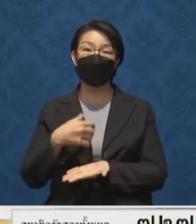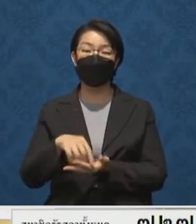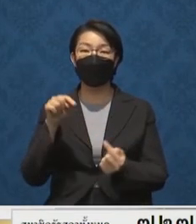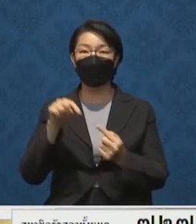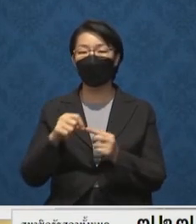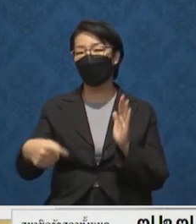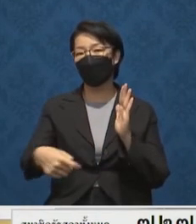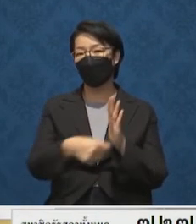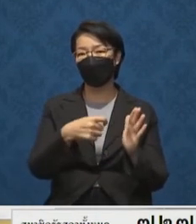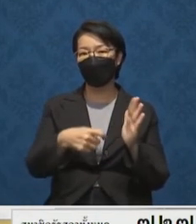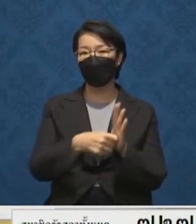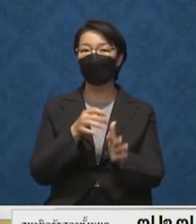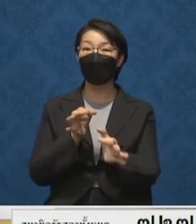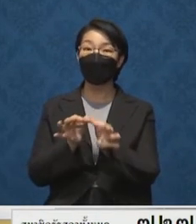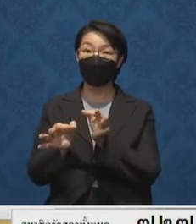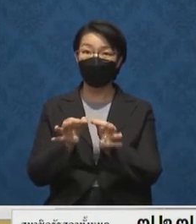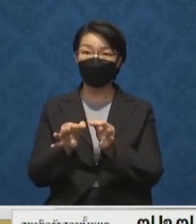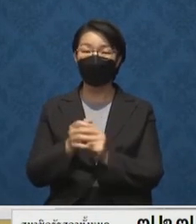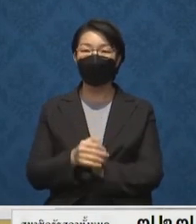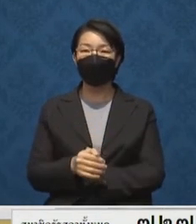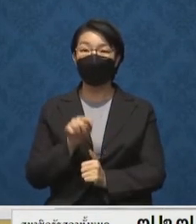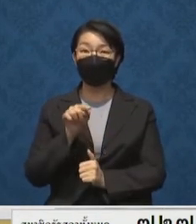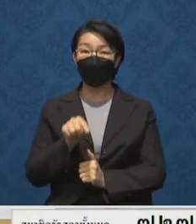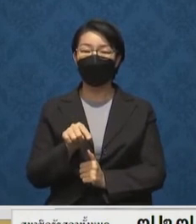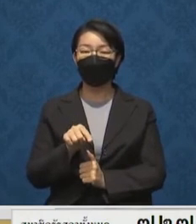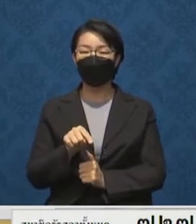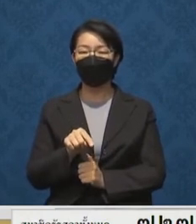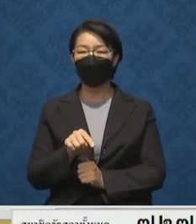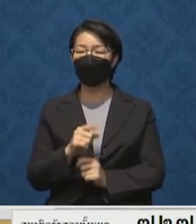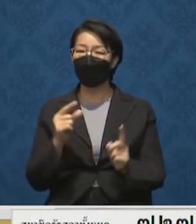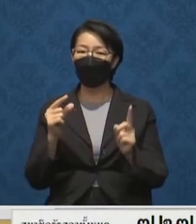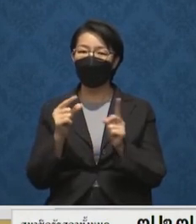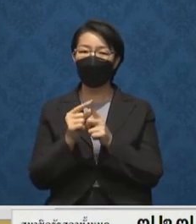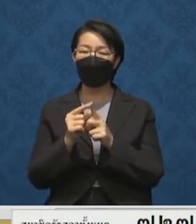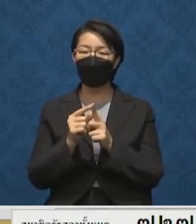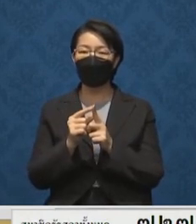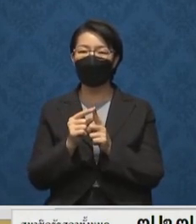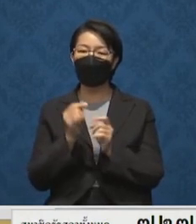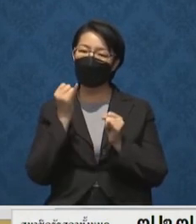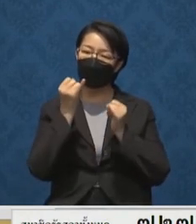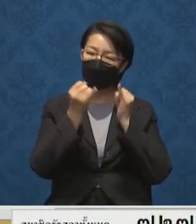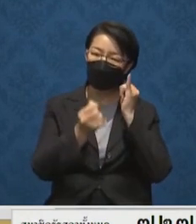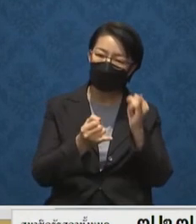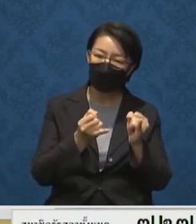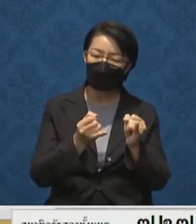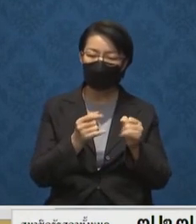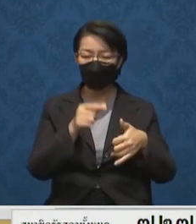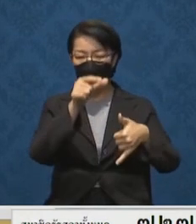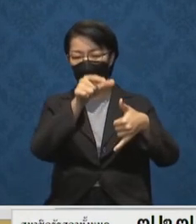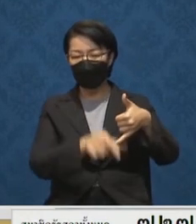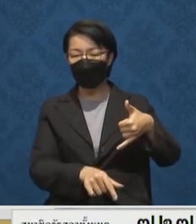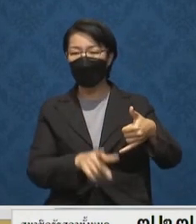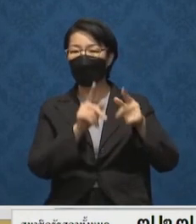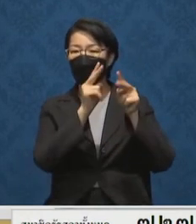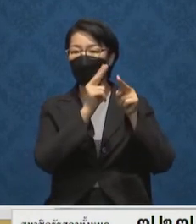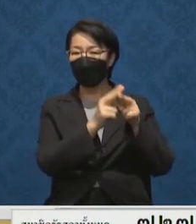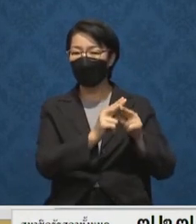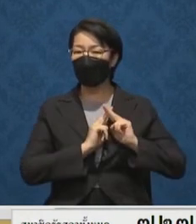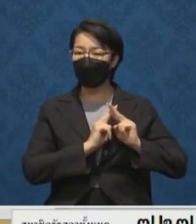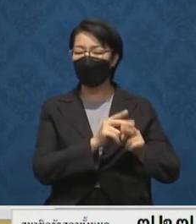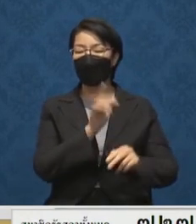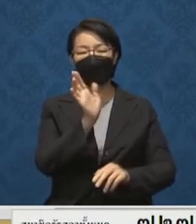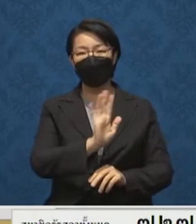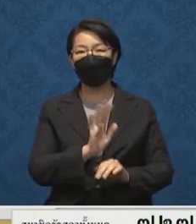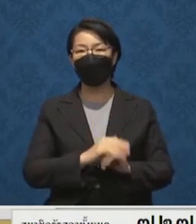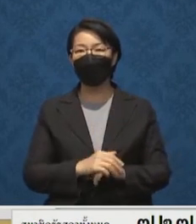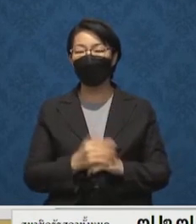การที่ไม่ไปเก้าล่วงเกี่ยวข้องกับควลำพนธส่วตัวใดๆทั้งสิ้นและ